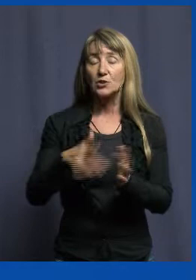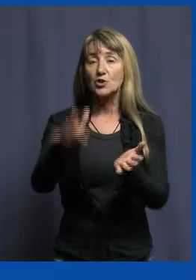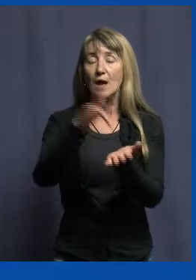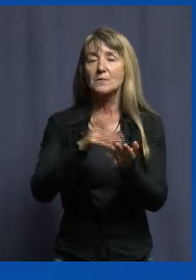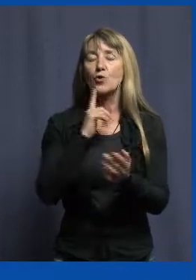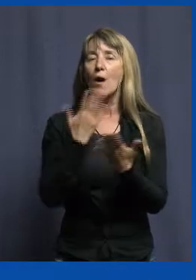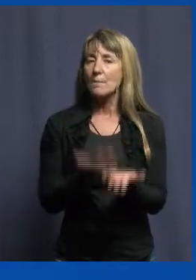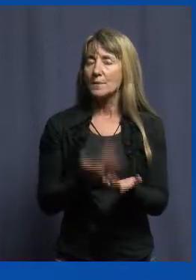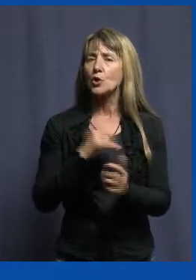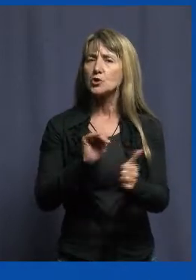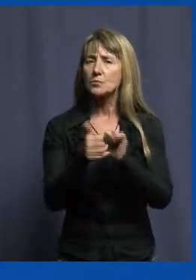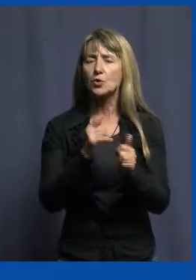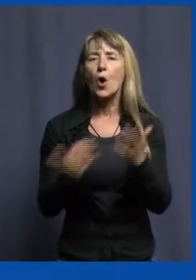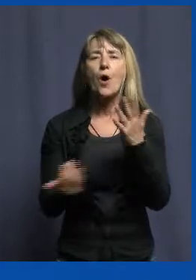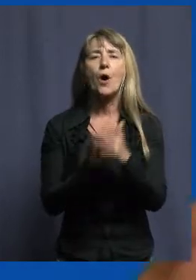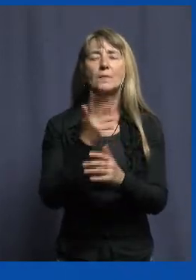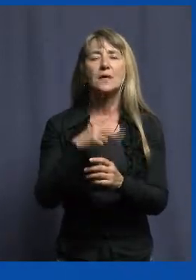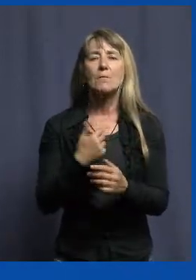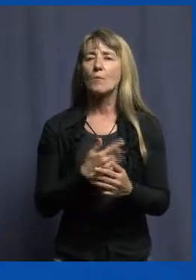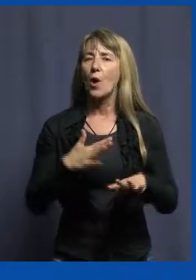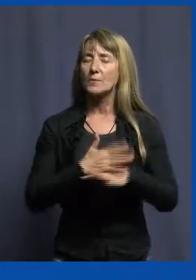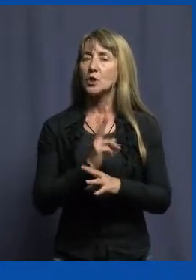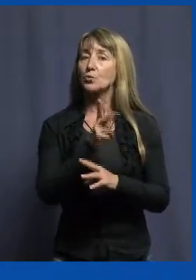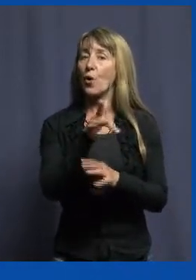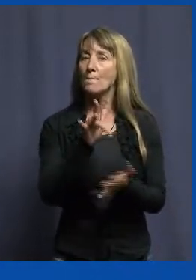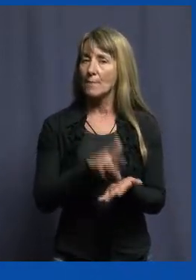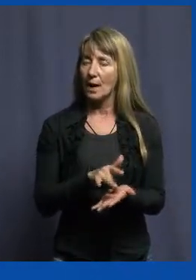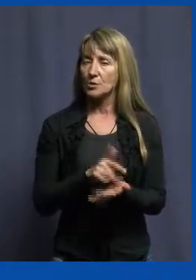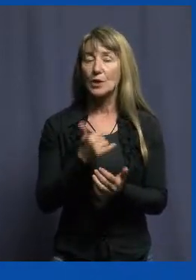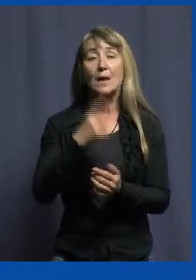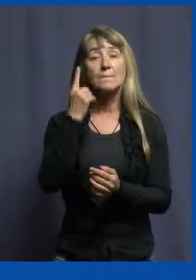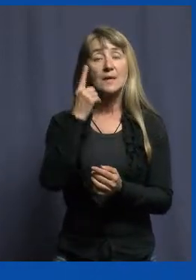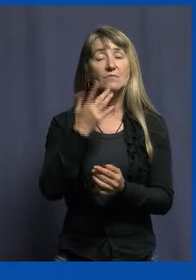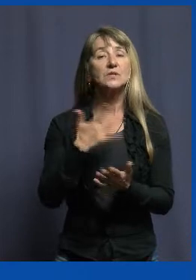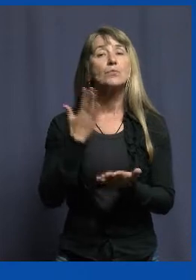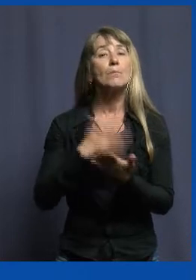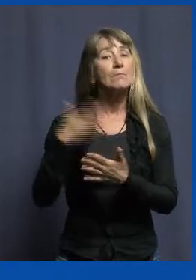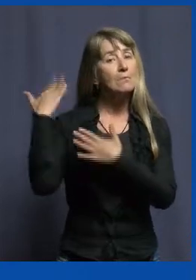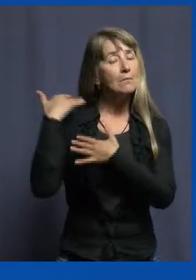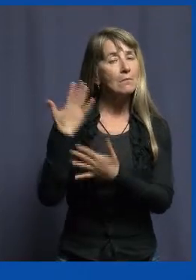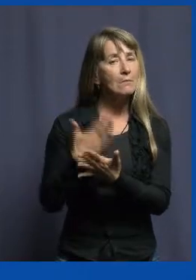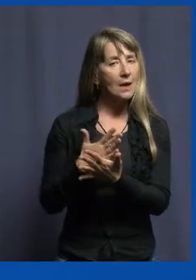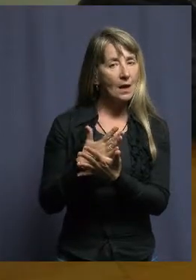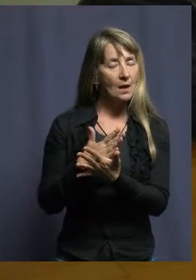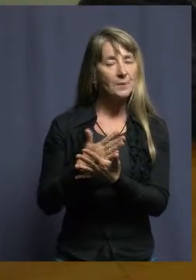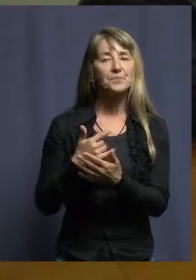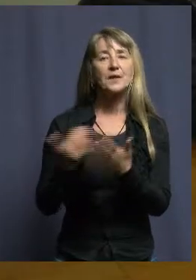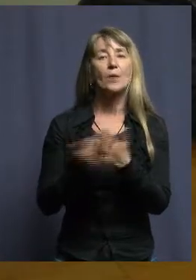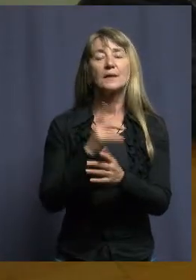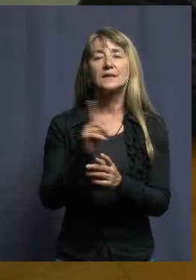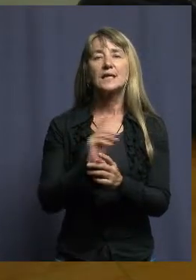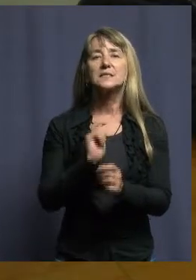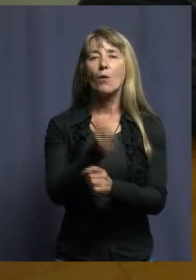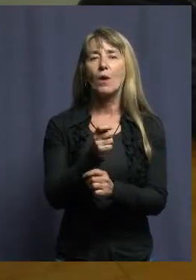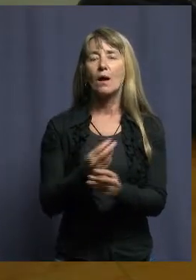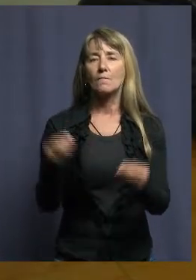da ne govorimo o sportu koji opet imamo ambiciju da igramo na drugo mesto ili prvo gde smo bili. Dakle, ali opet ne sa